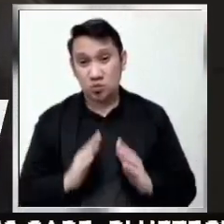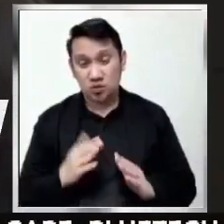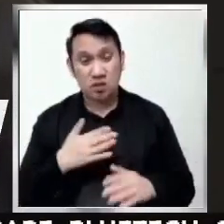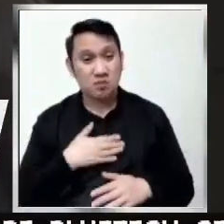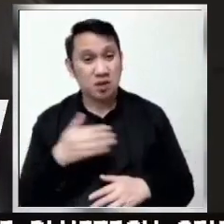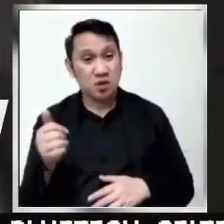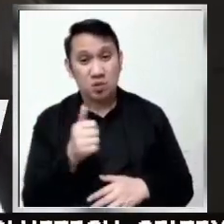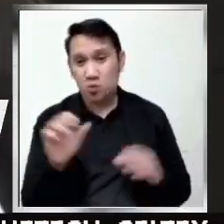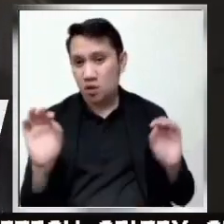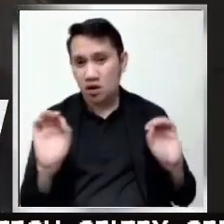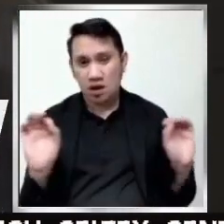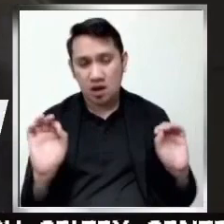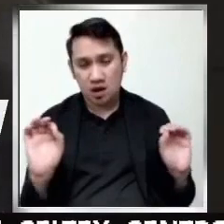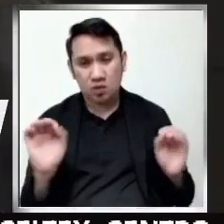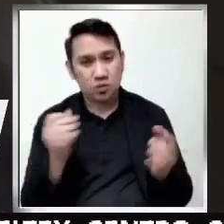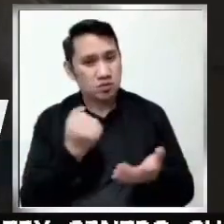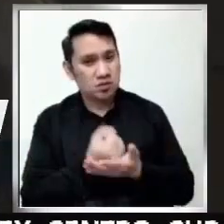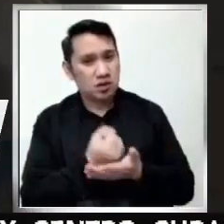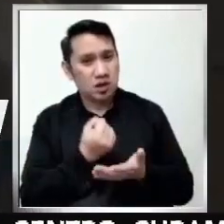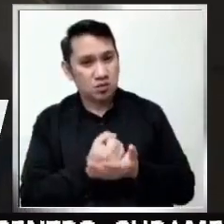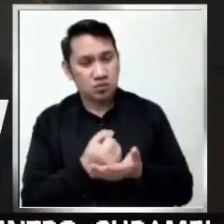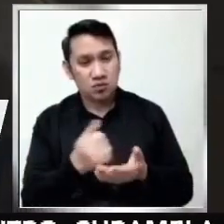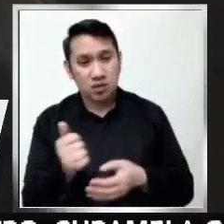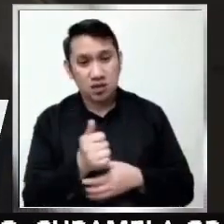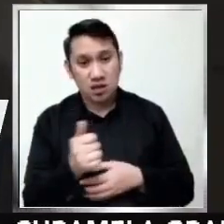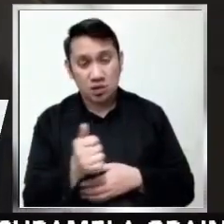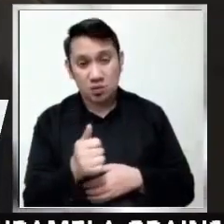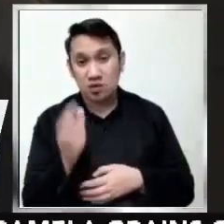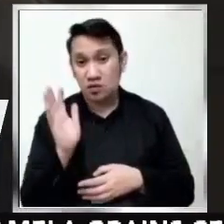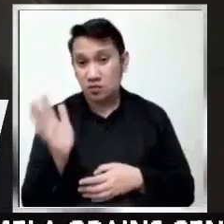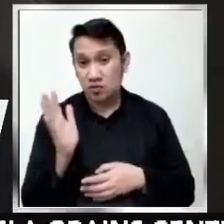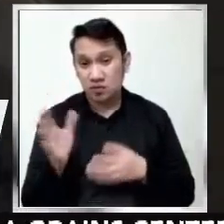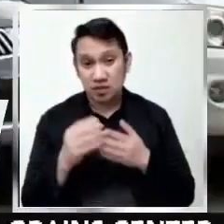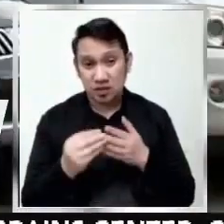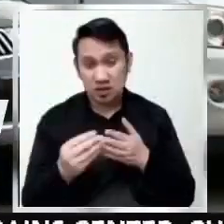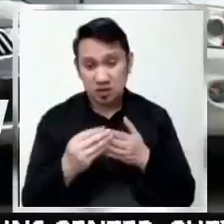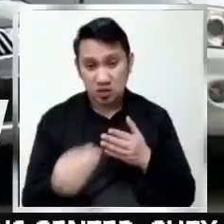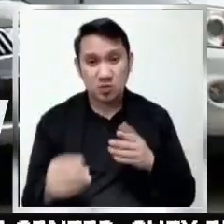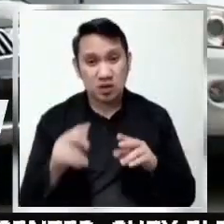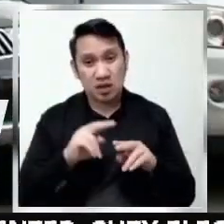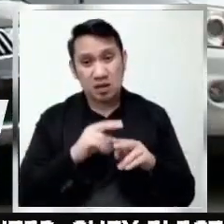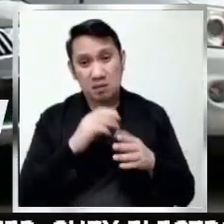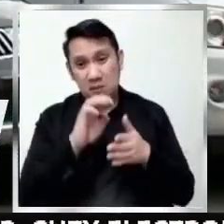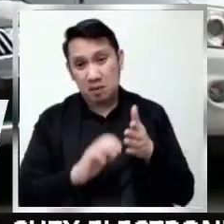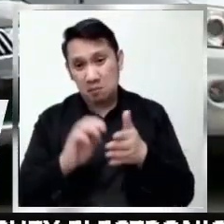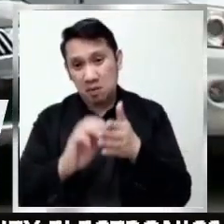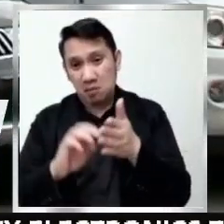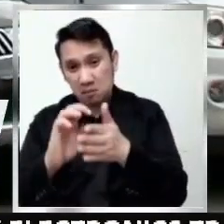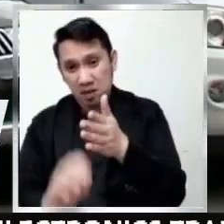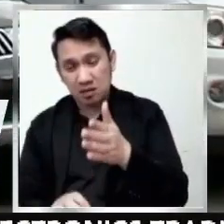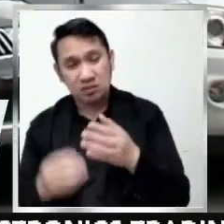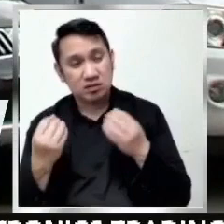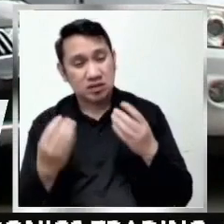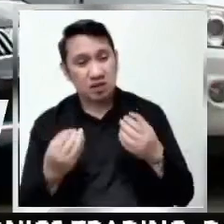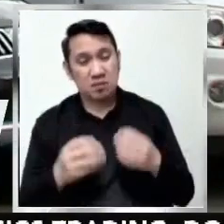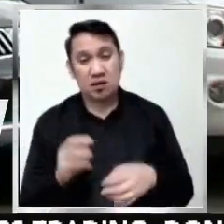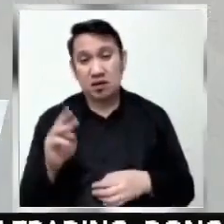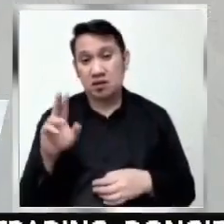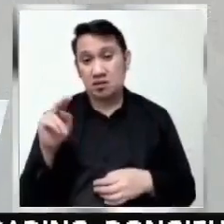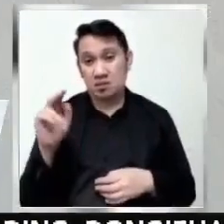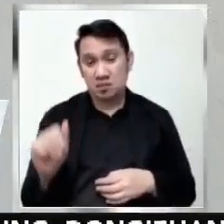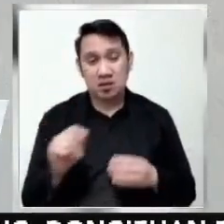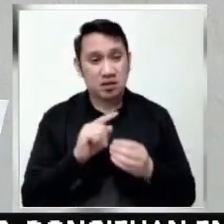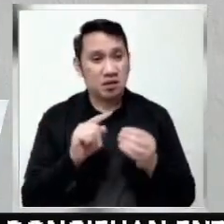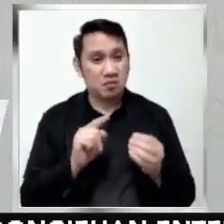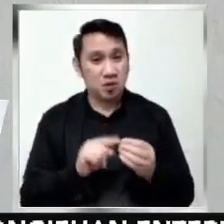allowance lang. $550. Bawasan pa ng SSS pag-ibig PhilHealth. Marina ang ahensyang may puder sa mga seaman.